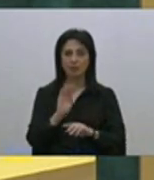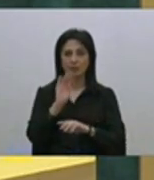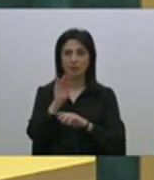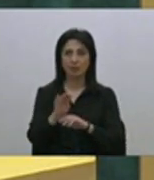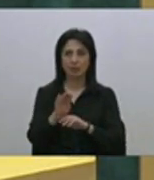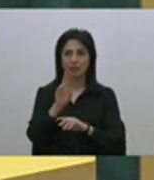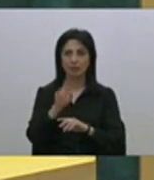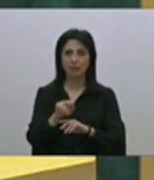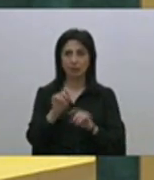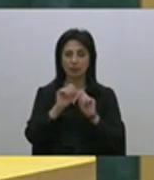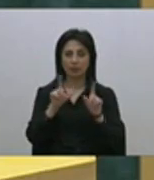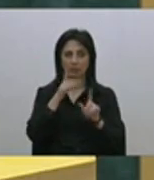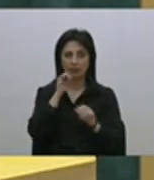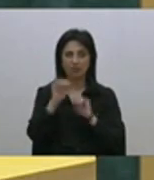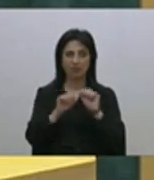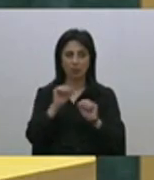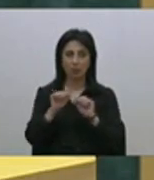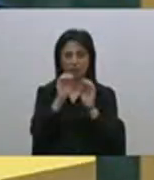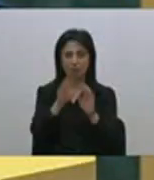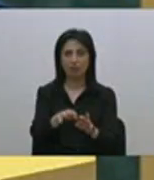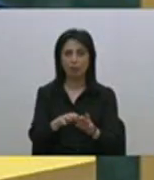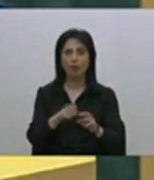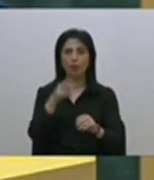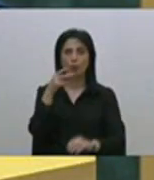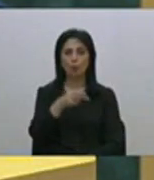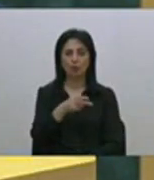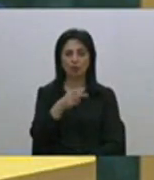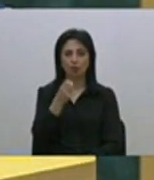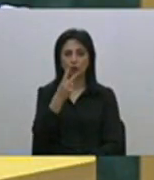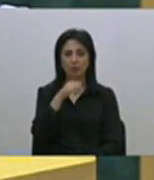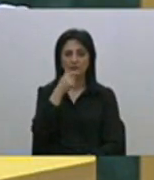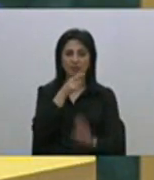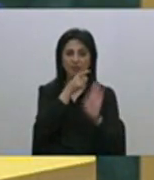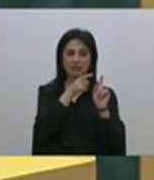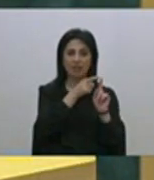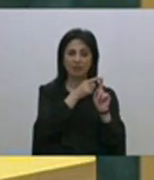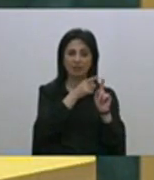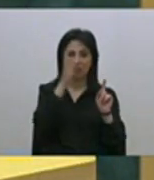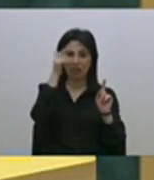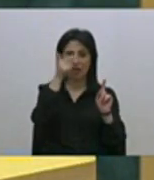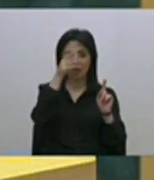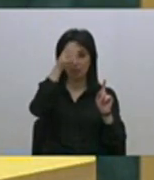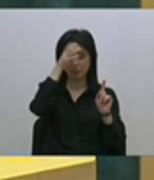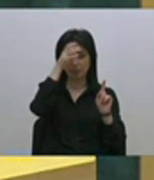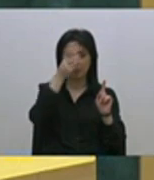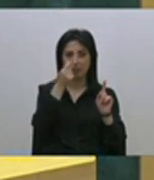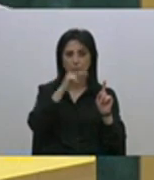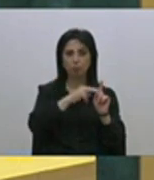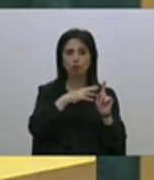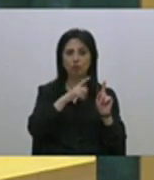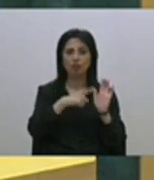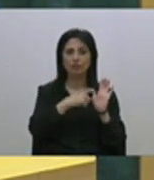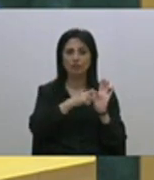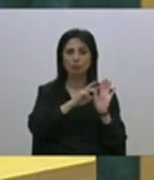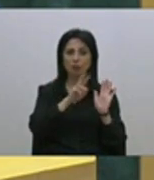ზრდას და სასკოლო ინფრასტრუქტურის გაუმჯობესებას. 2012 წელს, მეგობრებო, განათლების და მეცნიერების ბიუჯეტი იყო